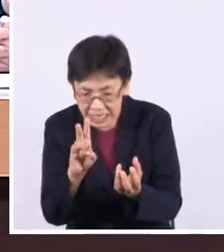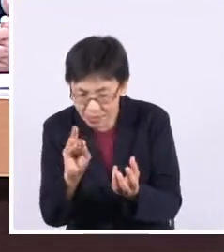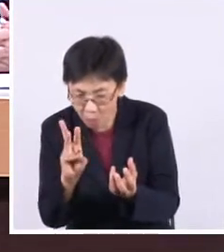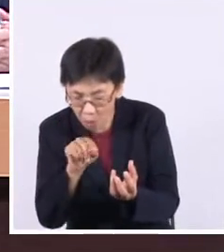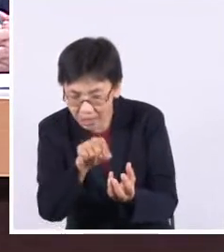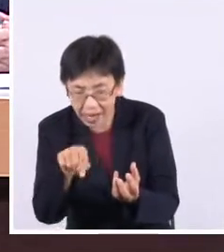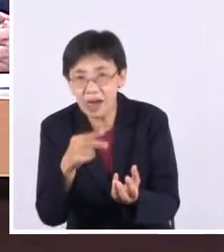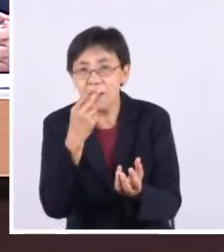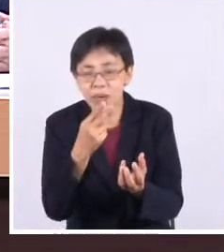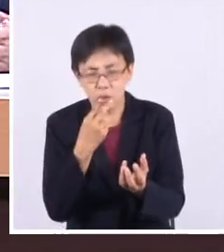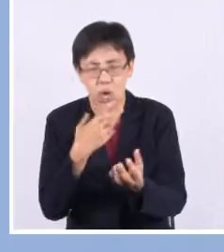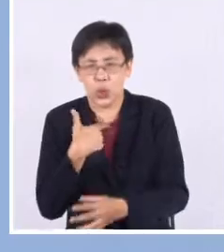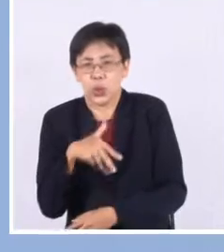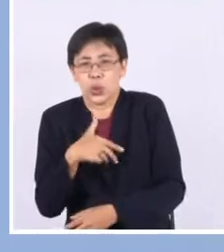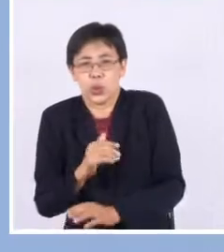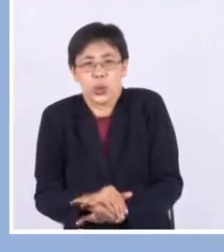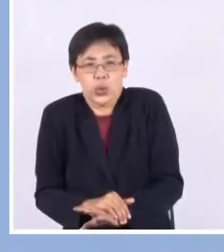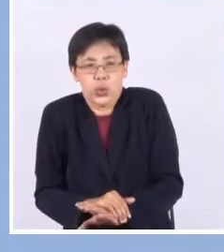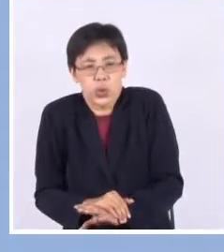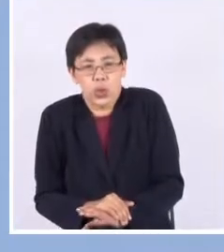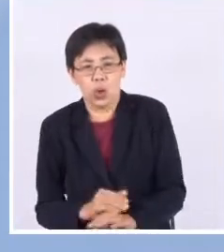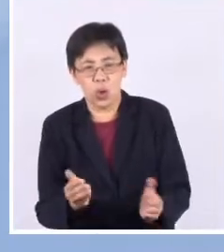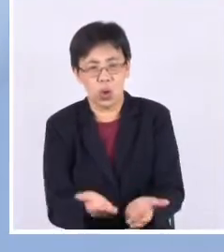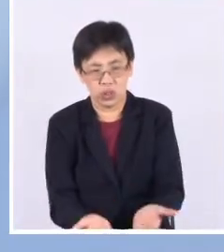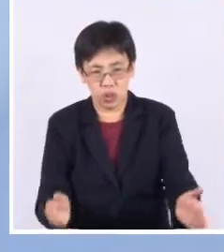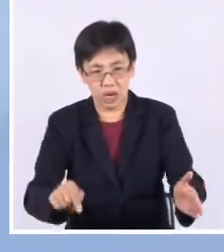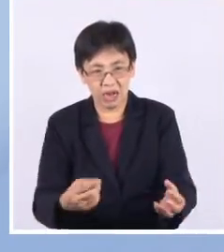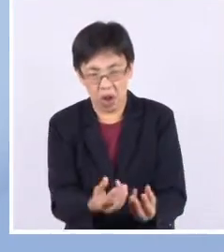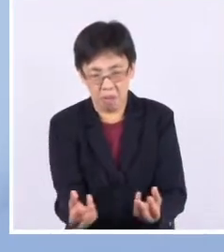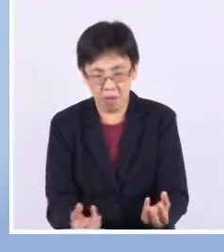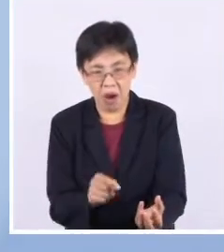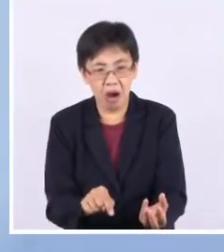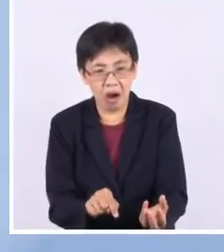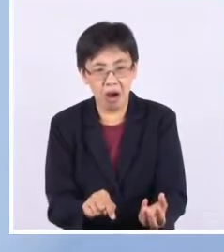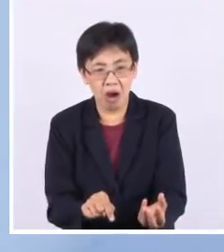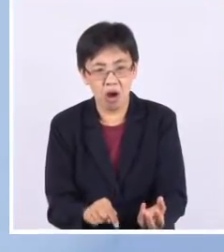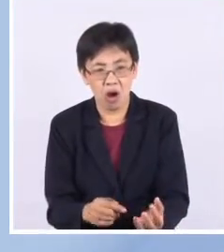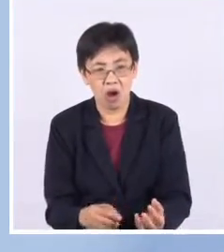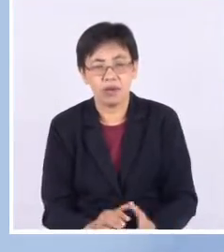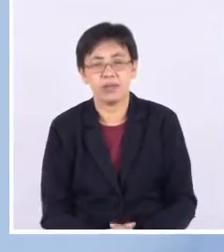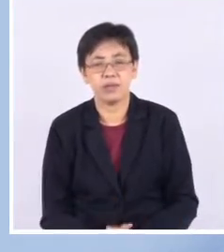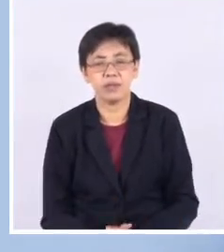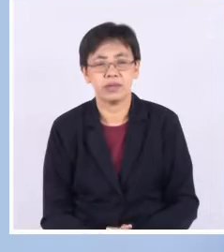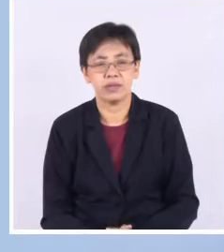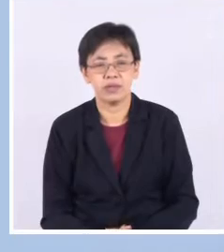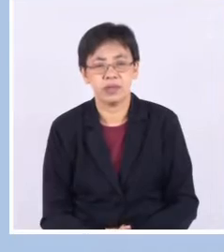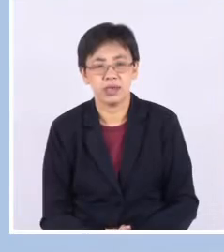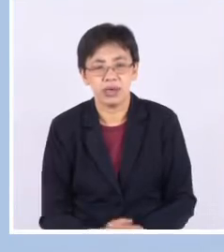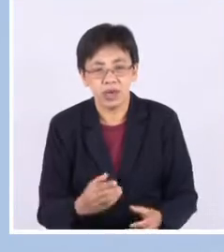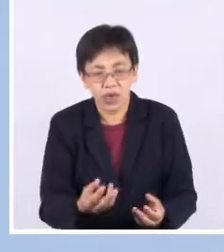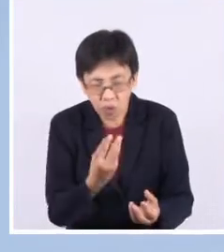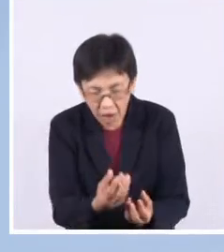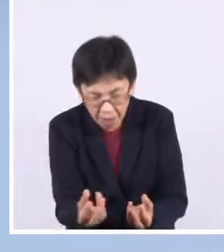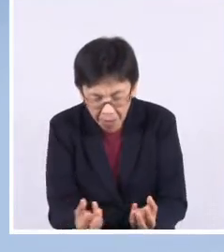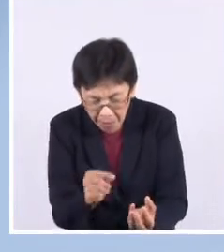าไปดูมันขนลุกนะท่านผู้ชมฮะมันไปเจอรังใหญ่นะจงอางหวงไข่หรือเปล่าเราไม่รู้แต่ว่าเบื้องต้นคือเจอเป็นไข่มัน